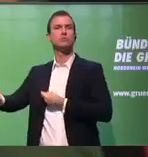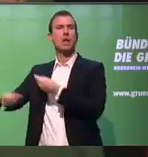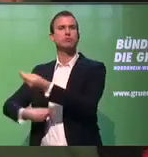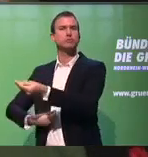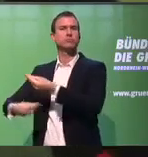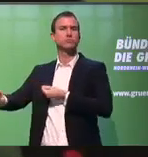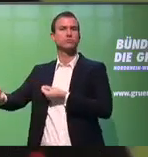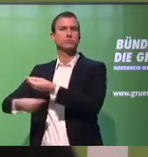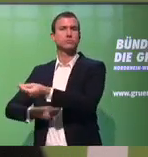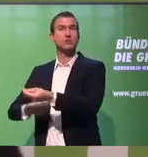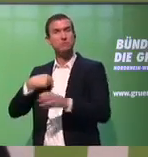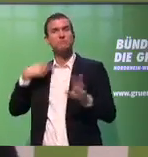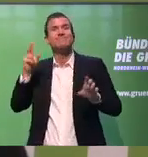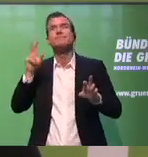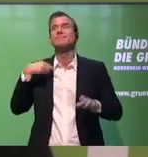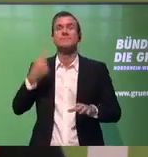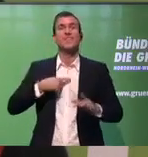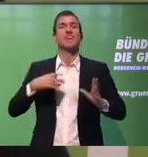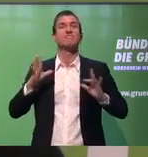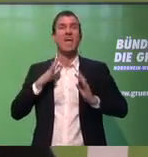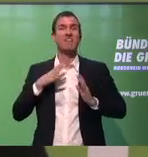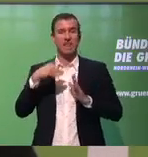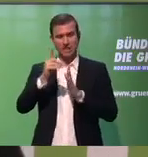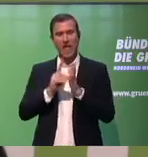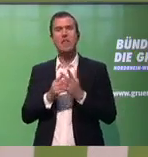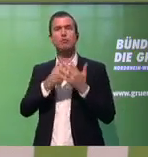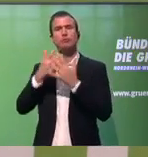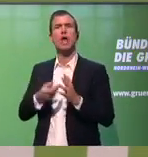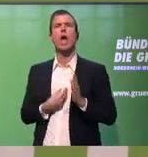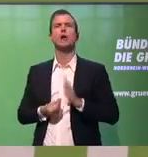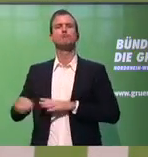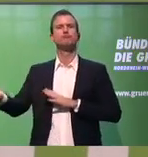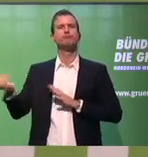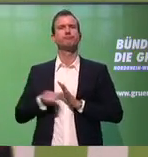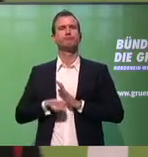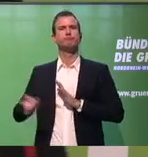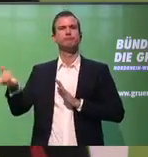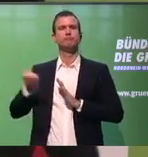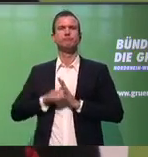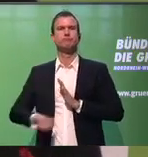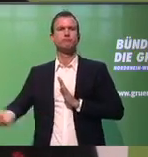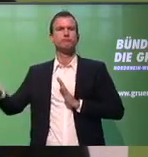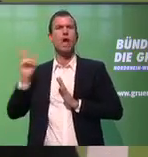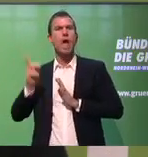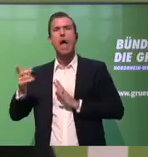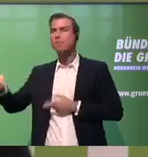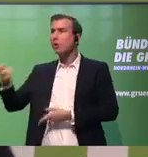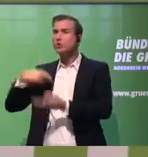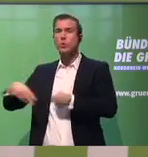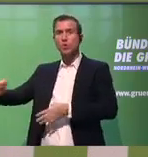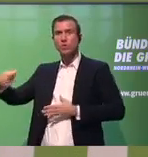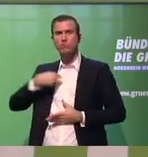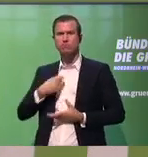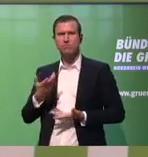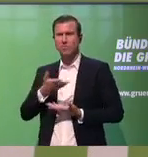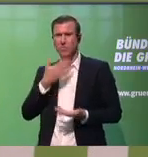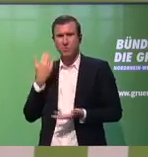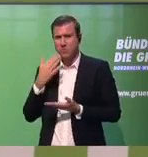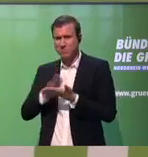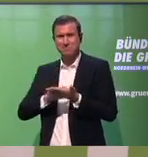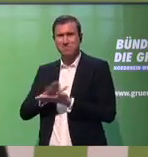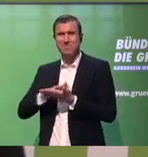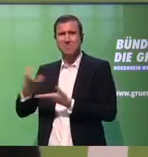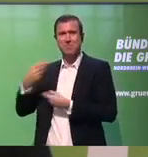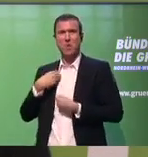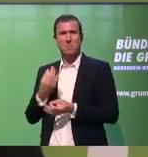Datenaustauschabkommen, wo wir freiwillig sozusagen den USA die Daten drüber schieben, ohne irgendwelche Gegenleistungen. ohne dass wir was davon